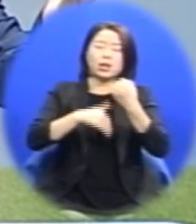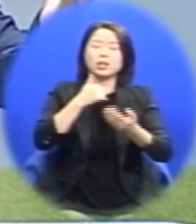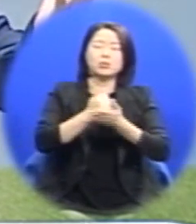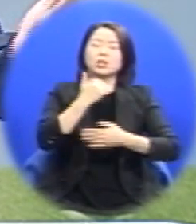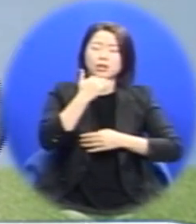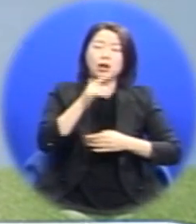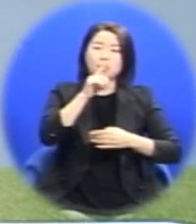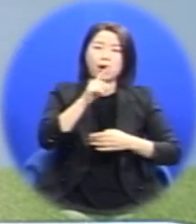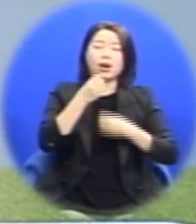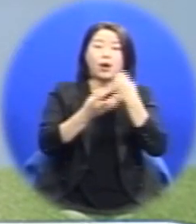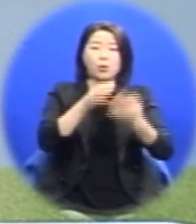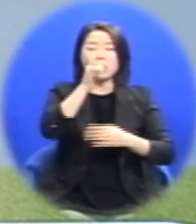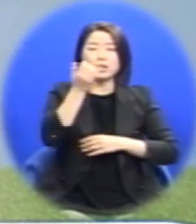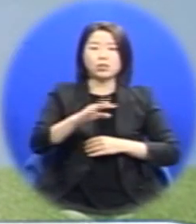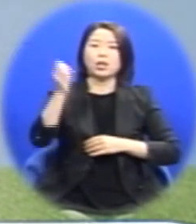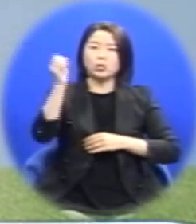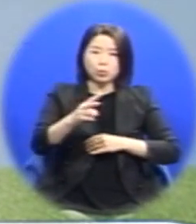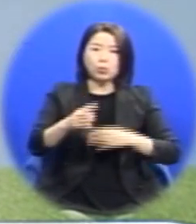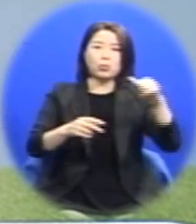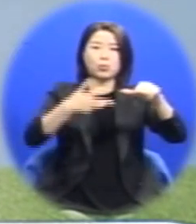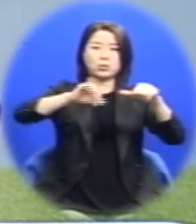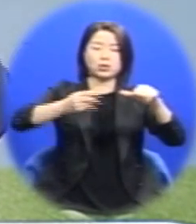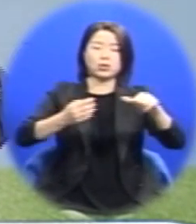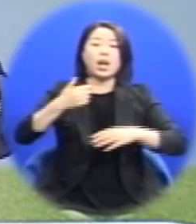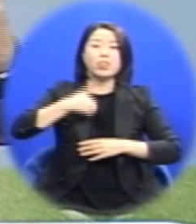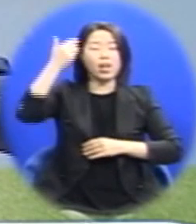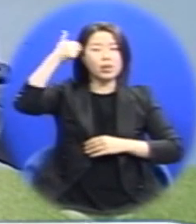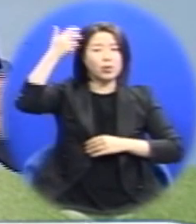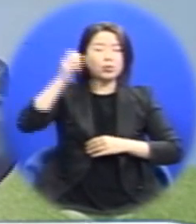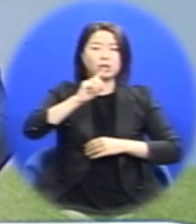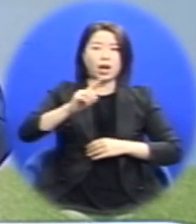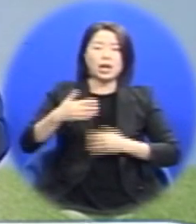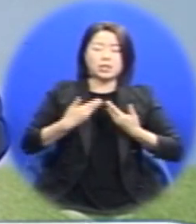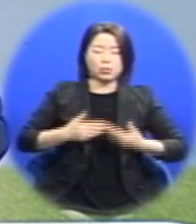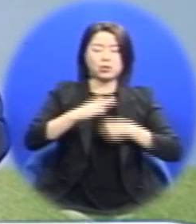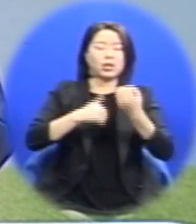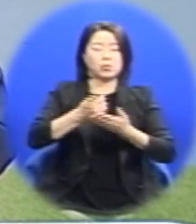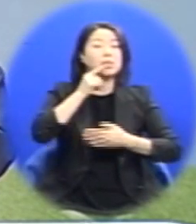해놓고 5절에 가서는 또 내 영혼아 잠잠히 하나님을 기다리라.